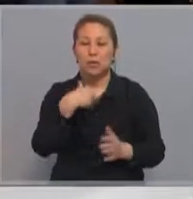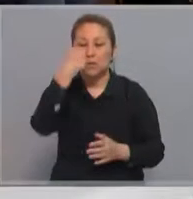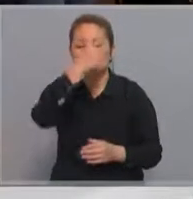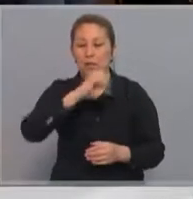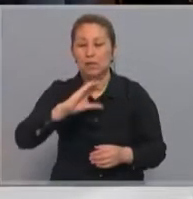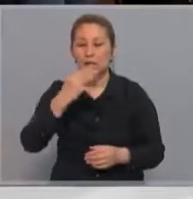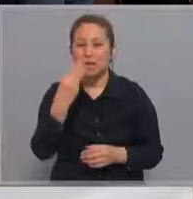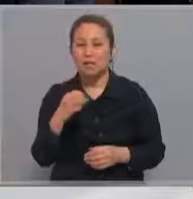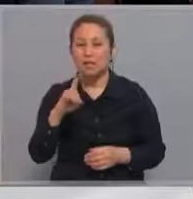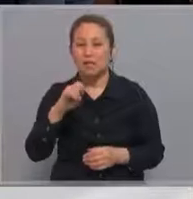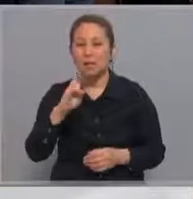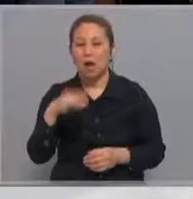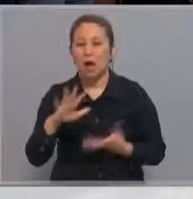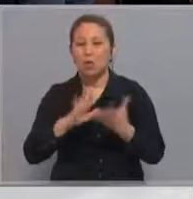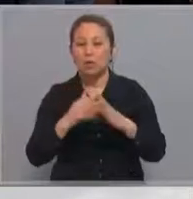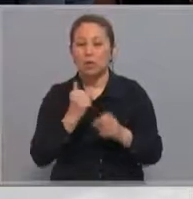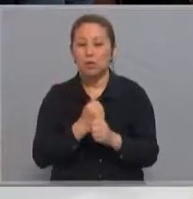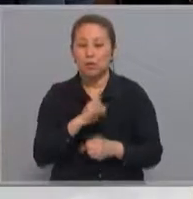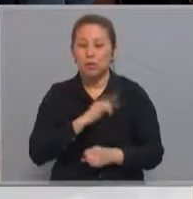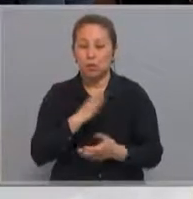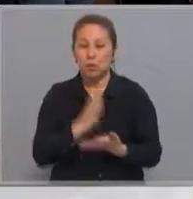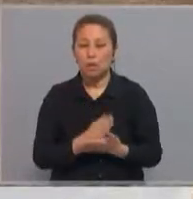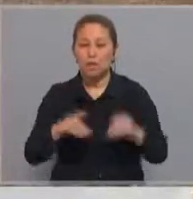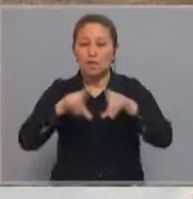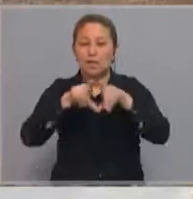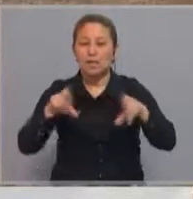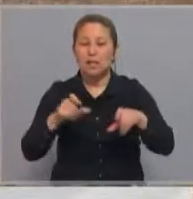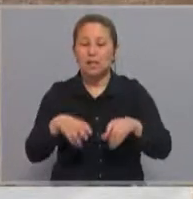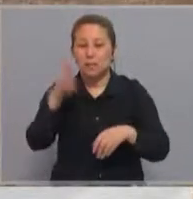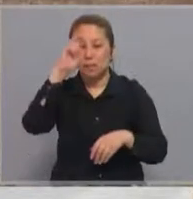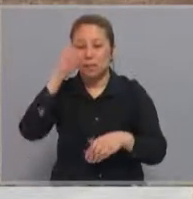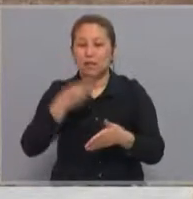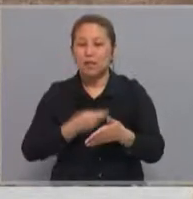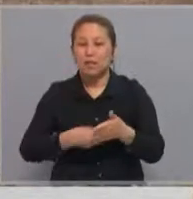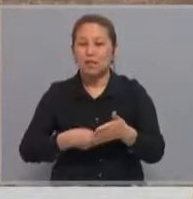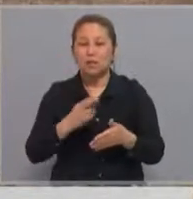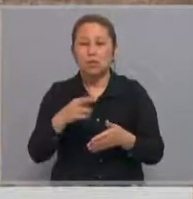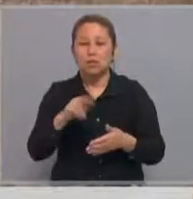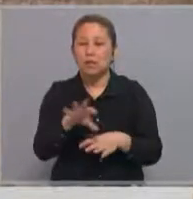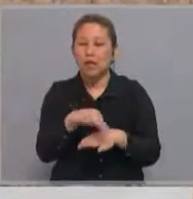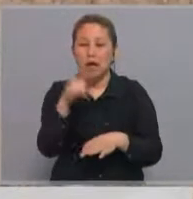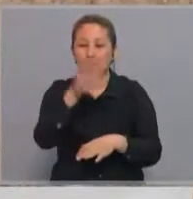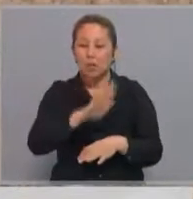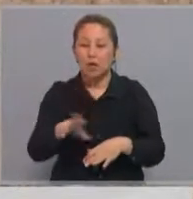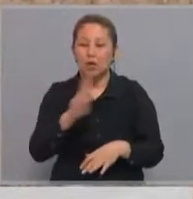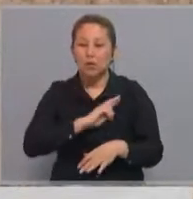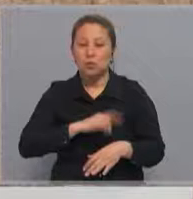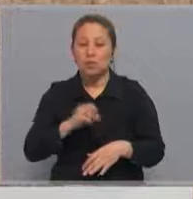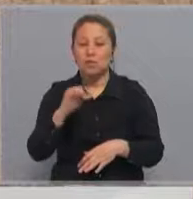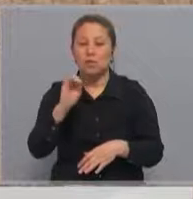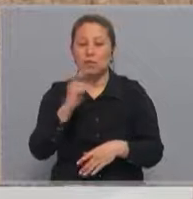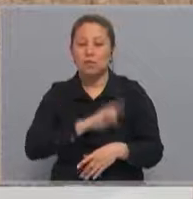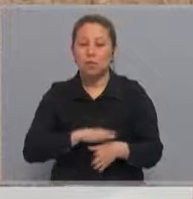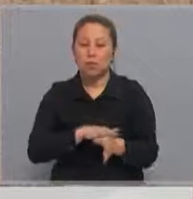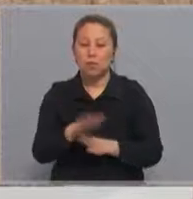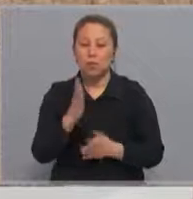Сарағаш ауданы Ынтымақ ауылында кәсіпкерлікпен айналысып келеді. Аталған нысан мемлекеттен арзан несие немесе субсидия алмаған. Бүкіл жұмысын инвестиция тарту арқылы